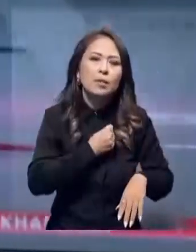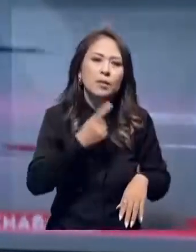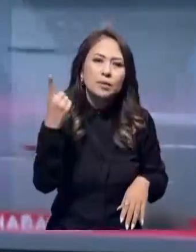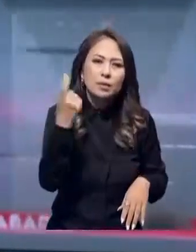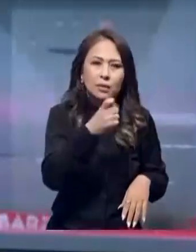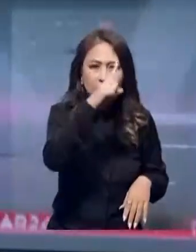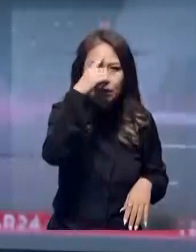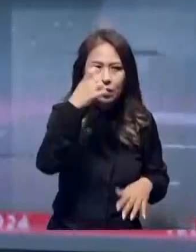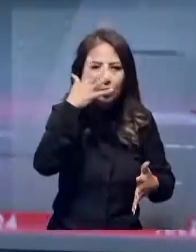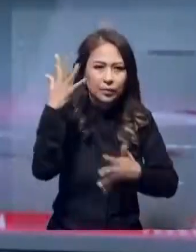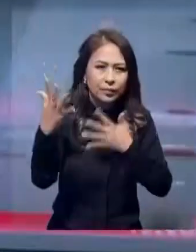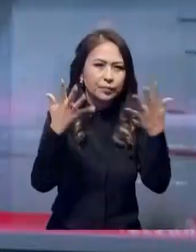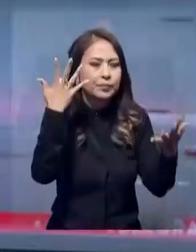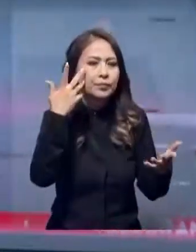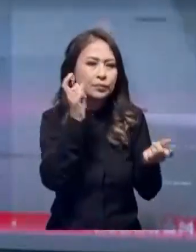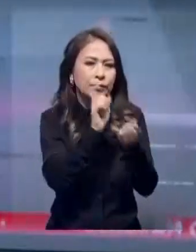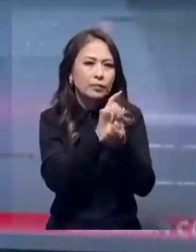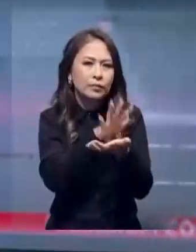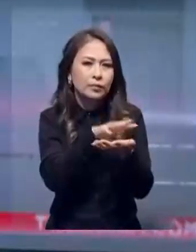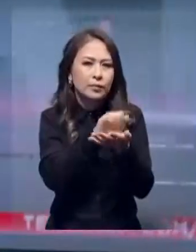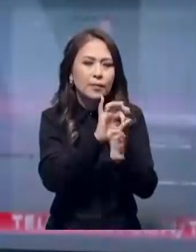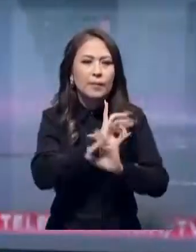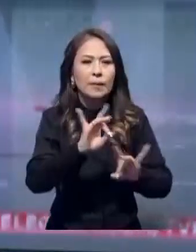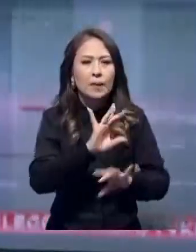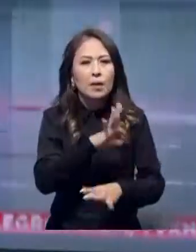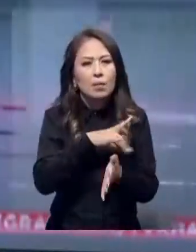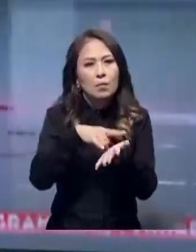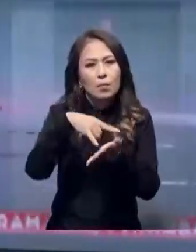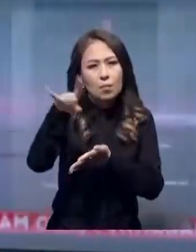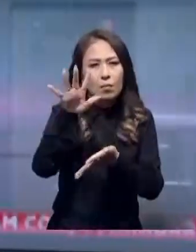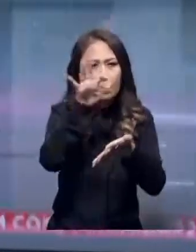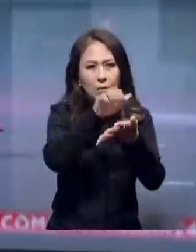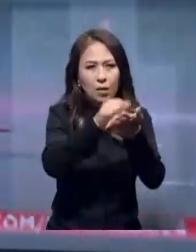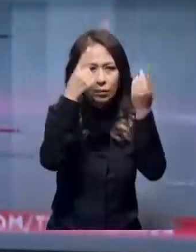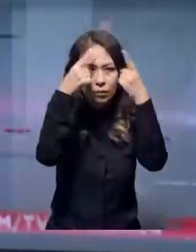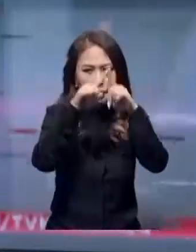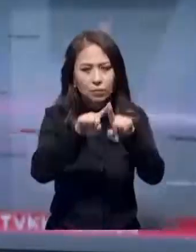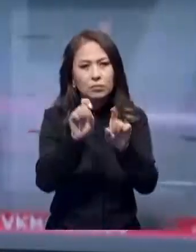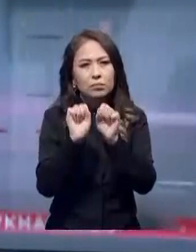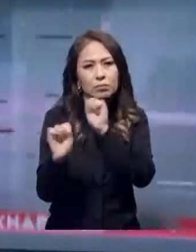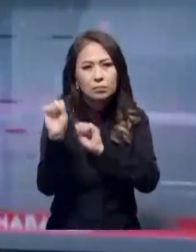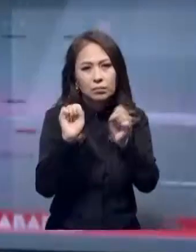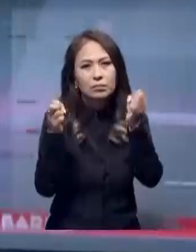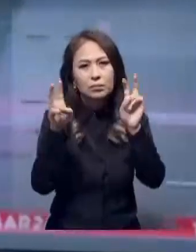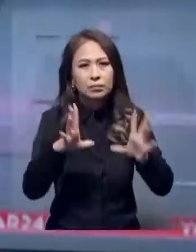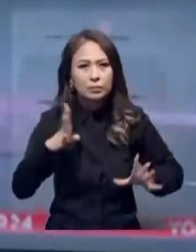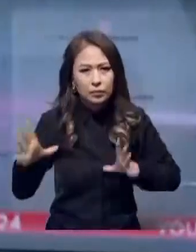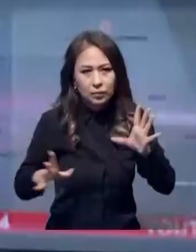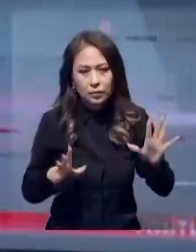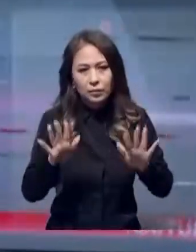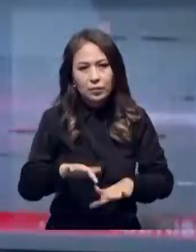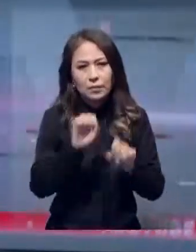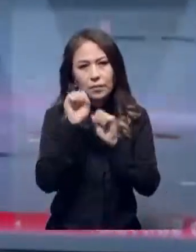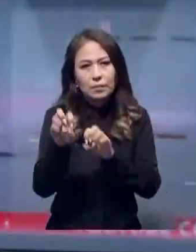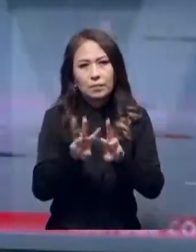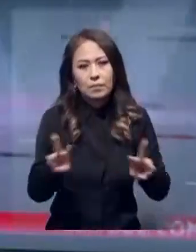әскерлер аптап ыстық пен дауыл кезіндегі ұрыс тәсілдерін пысықтады. Авиация бронды техникалардың қолдауымен өткен арнайы жаттығуды